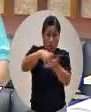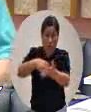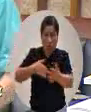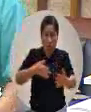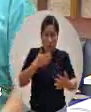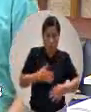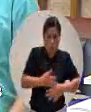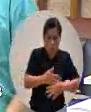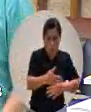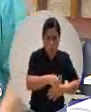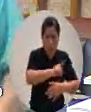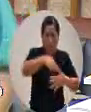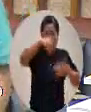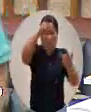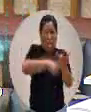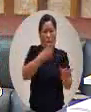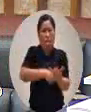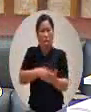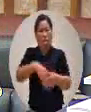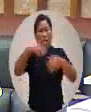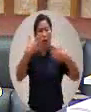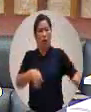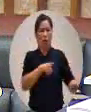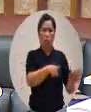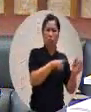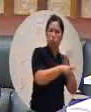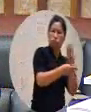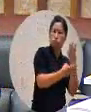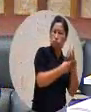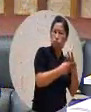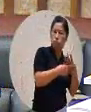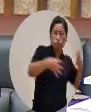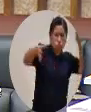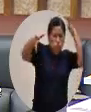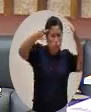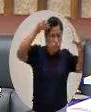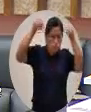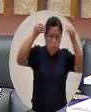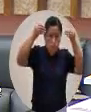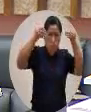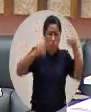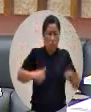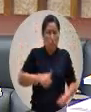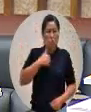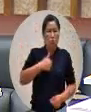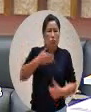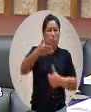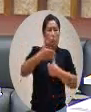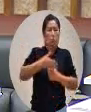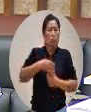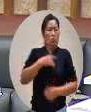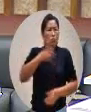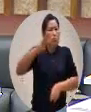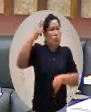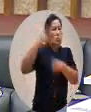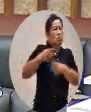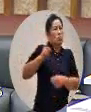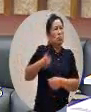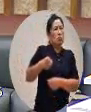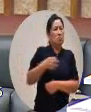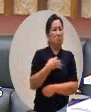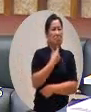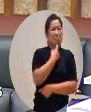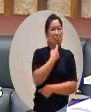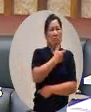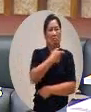真的瑕疵那麼多他們的專業地域真的讓人不能相信他啦存